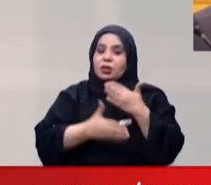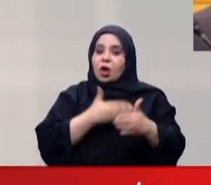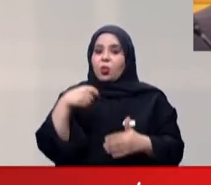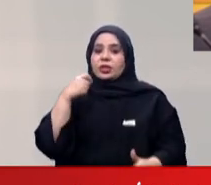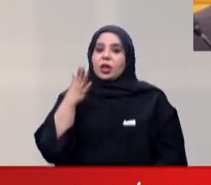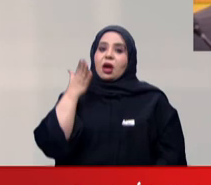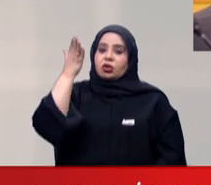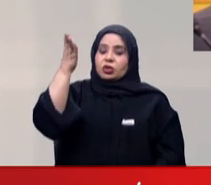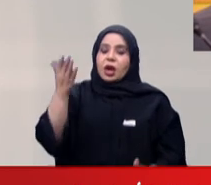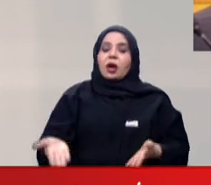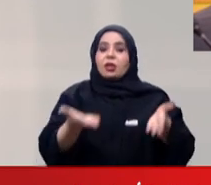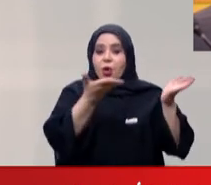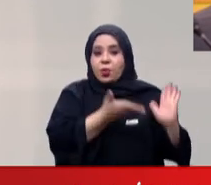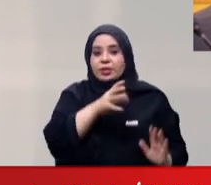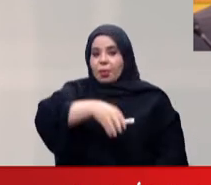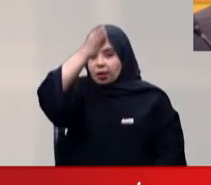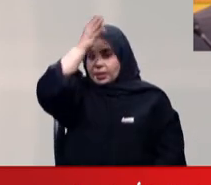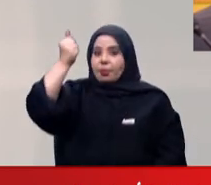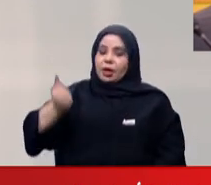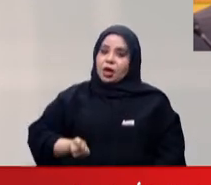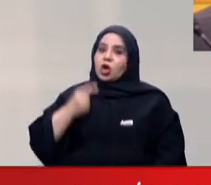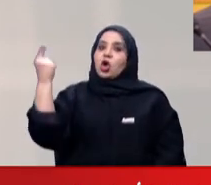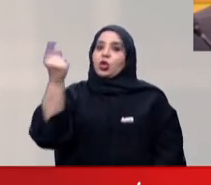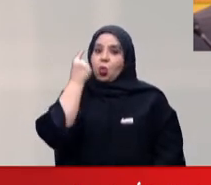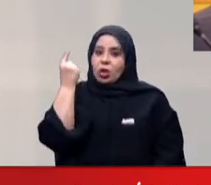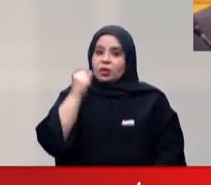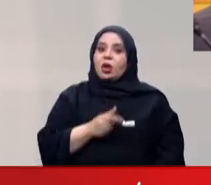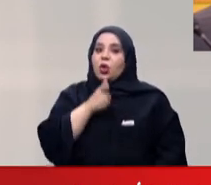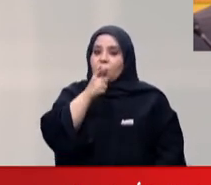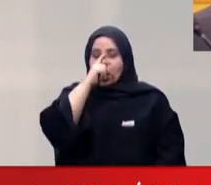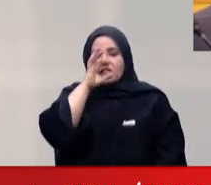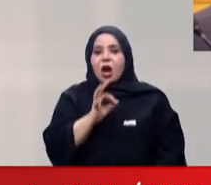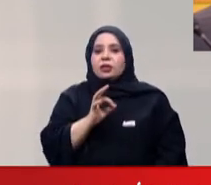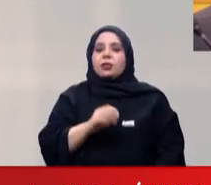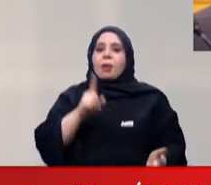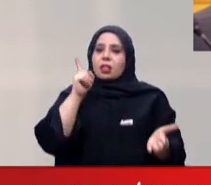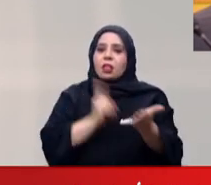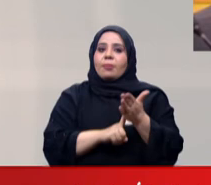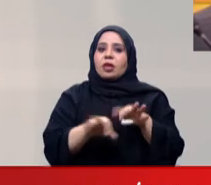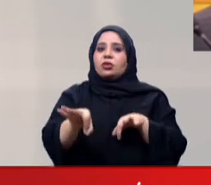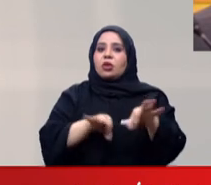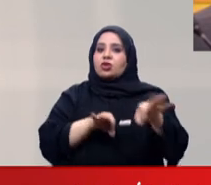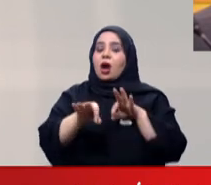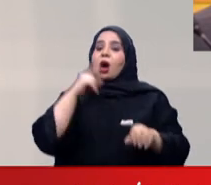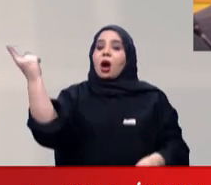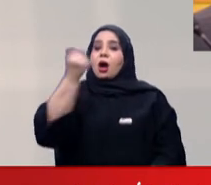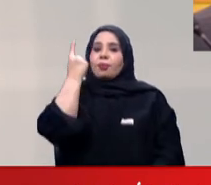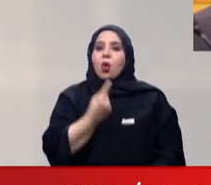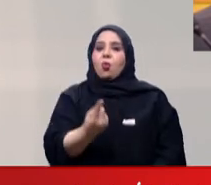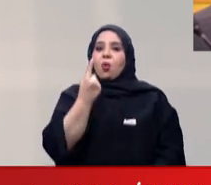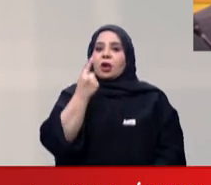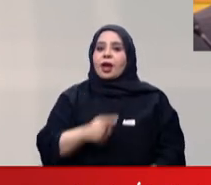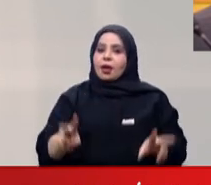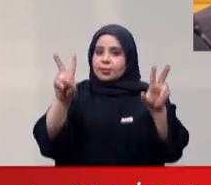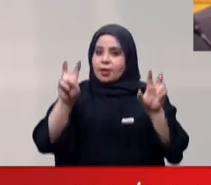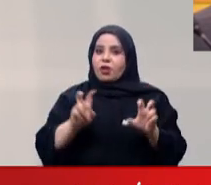سعادة وزير الخارجية دعوة مملكة البحرين المجتمع الدولي بضرورة اعتماد استراتيجية عالمية موحدة للحد